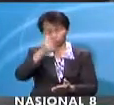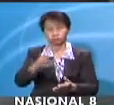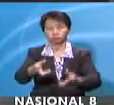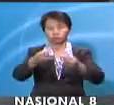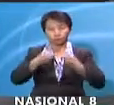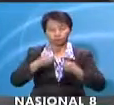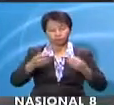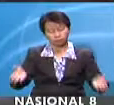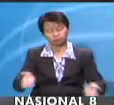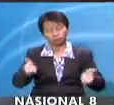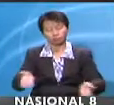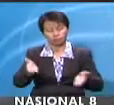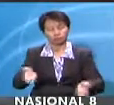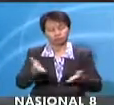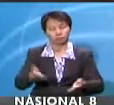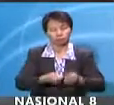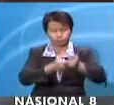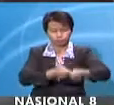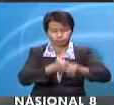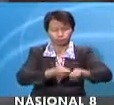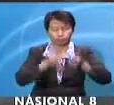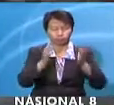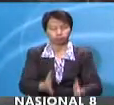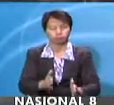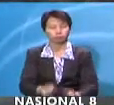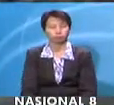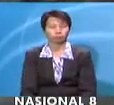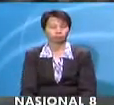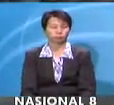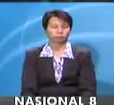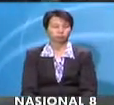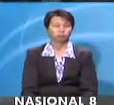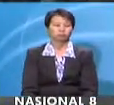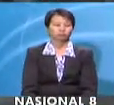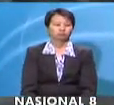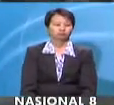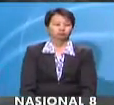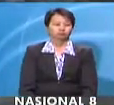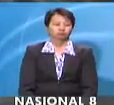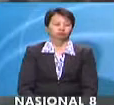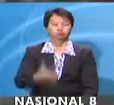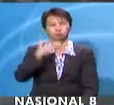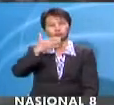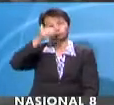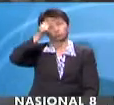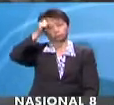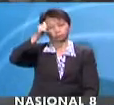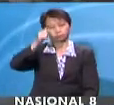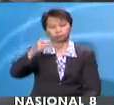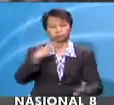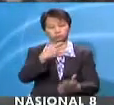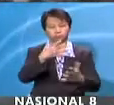memberi galakkan kepada petani-petani. Kita terima syukur kepada Allah Subhanahu Wa Taala hari ini dapat